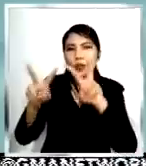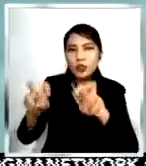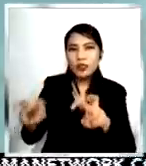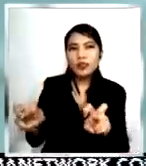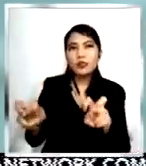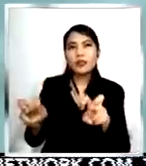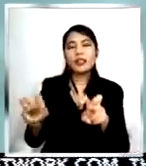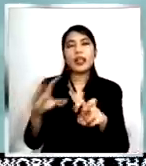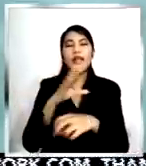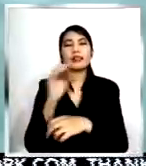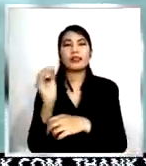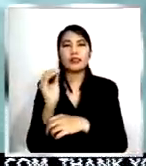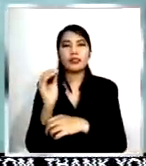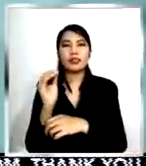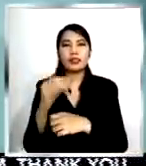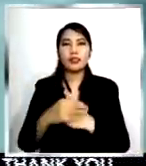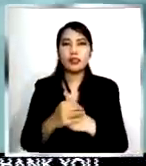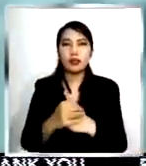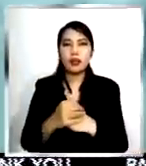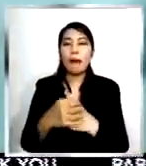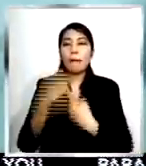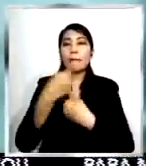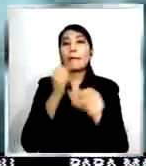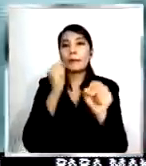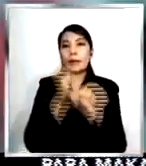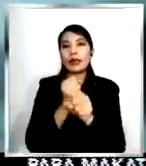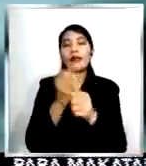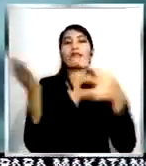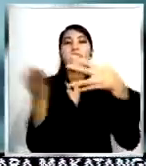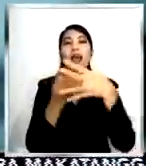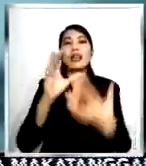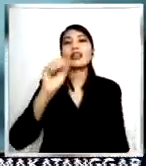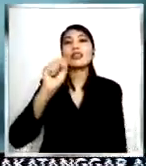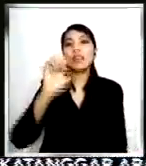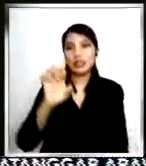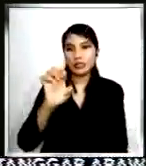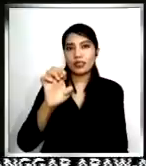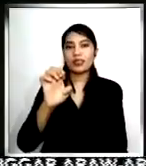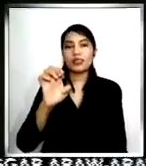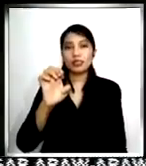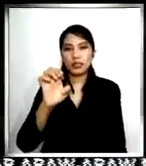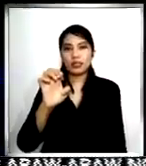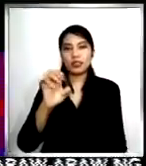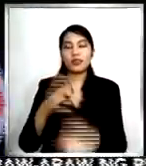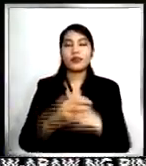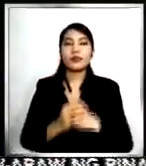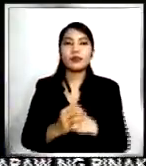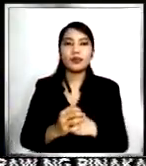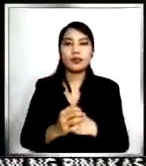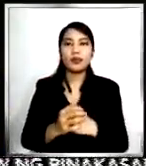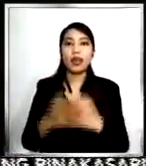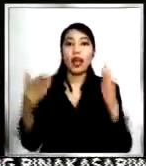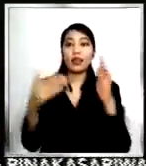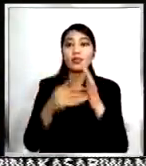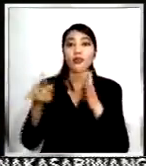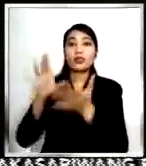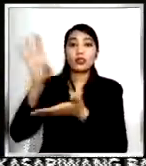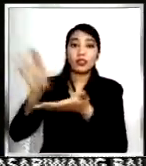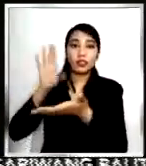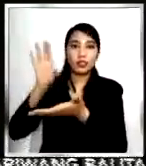make legal action against this unscrupulous diagnostic center. Ayon kay Undersecretary